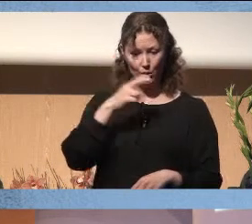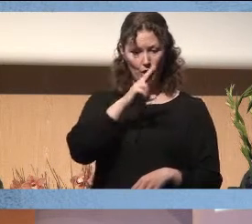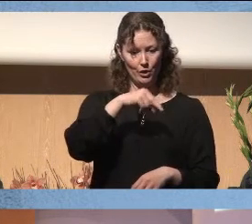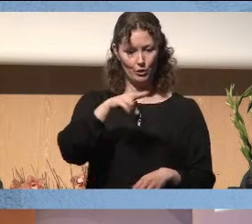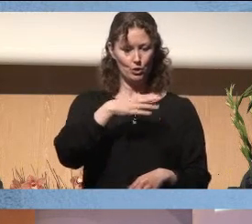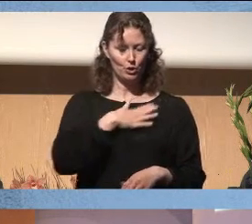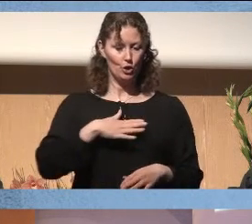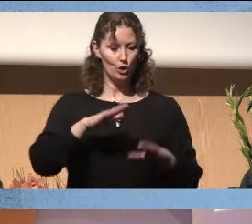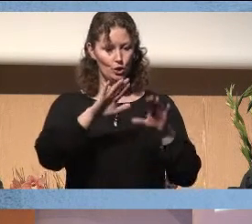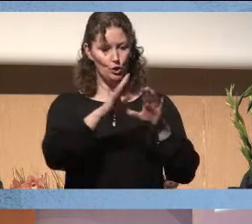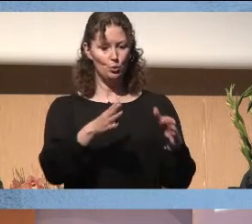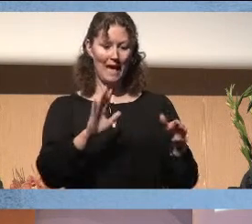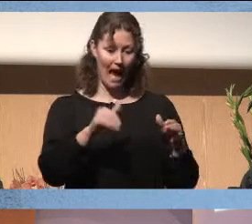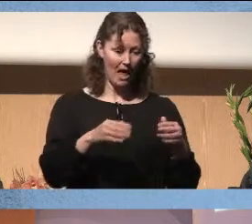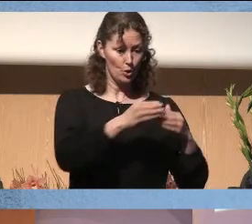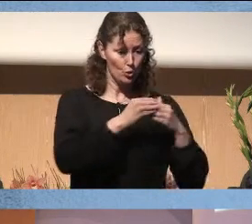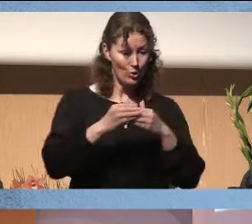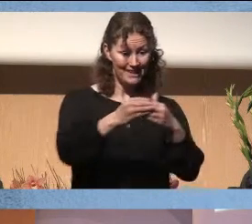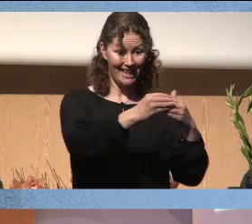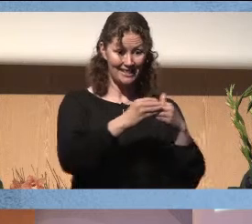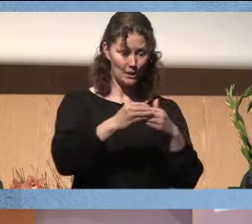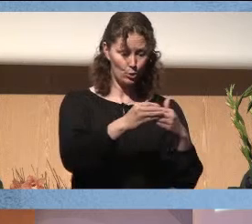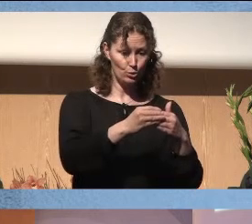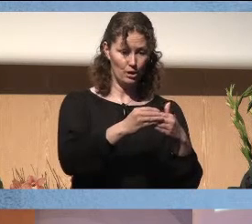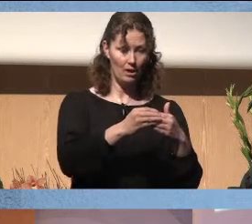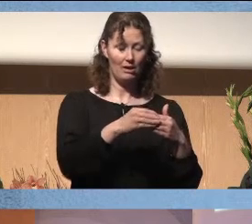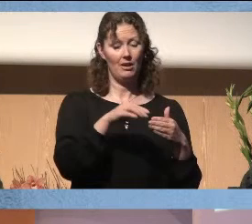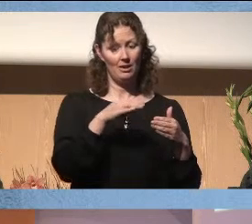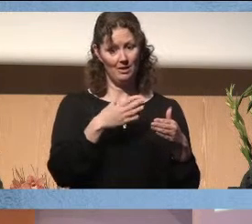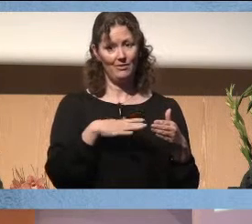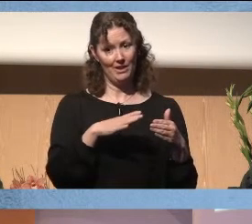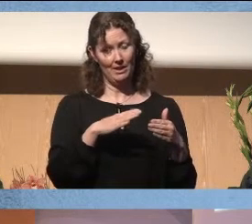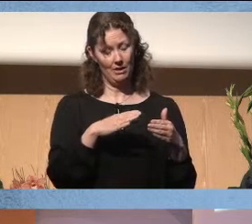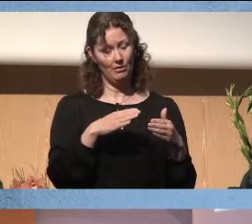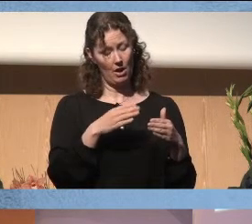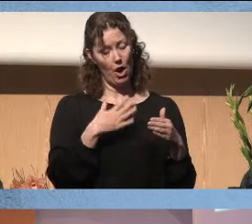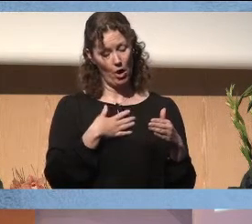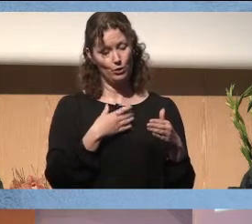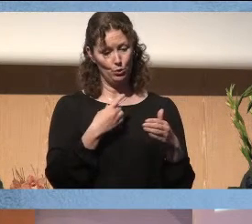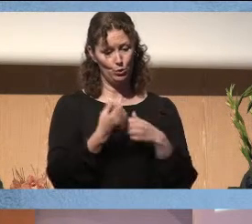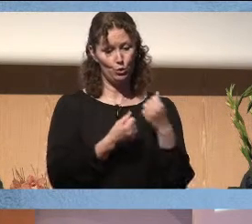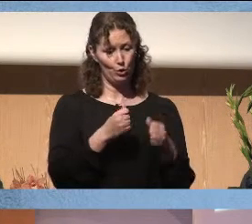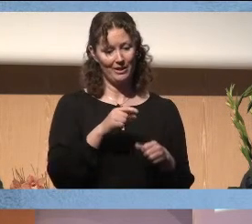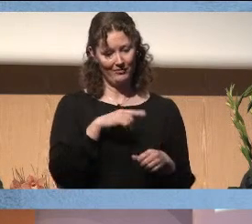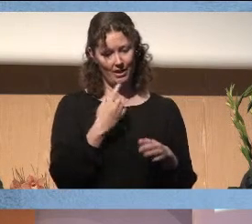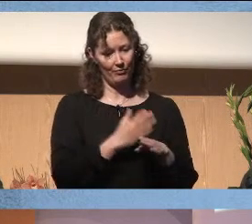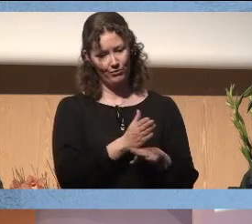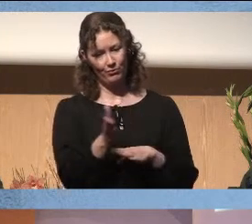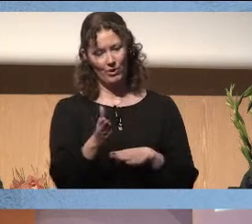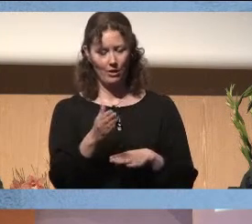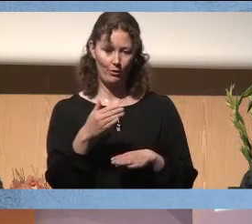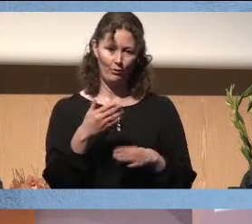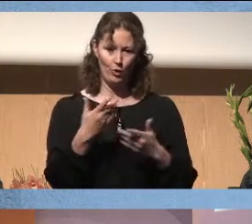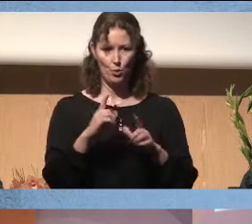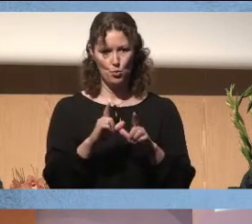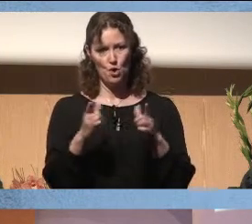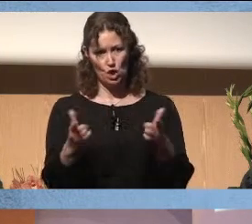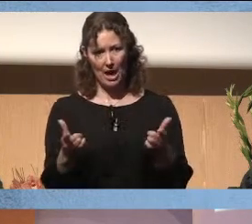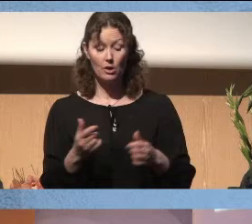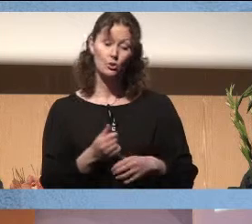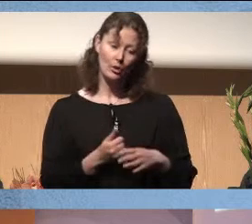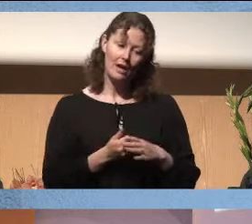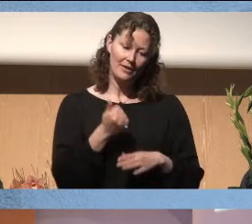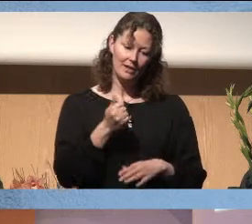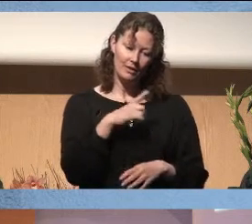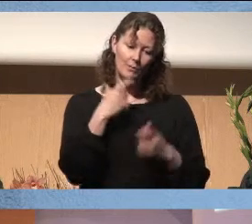etter konsensus har nok noen ganger ført oss ut i en ulykke. Det om å gjøre at vi lytter, og da må